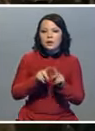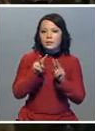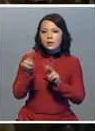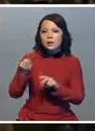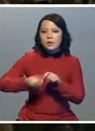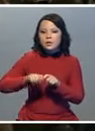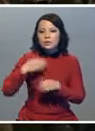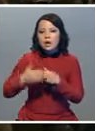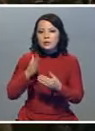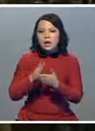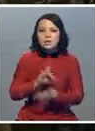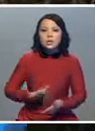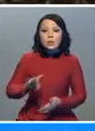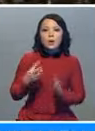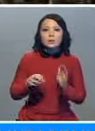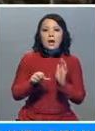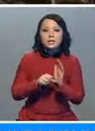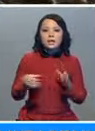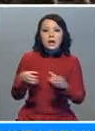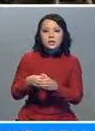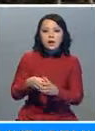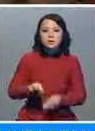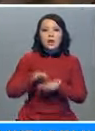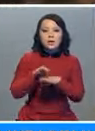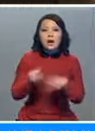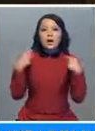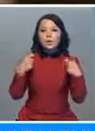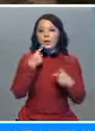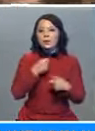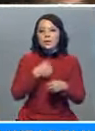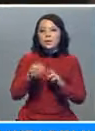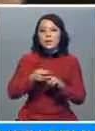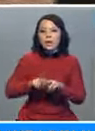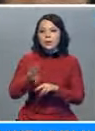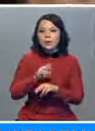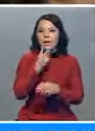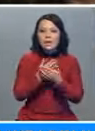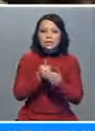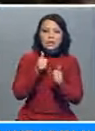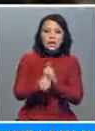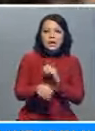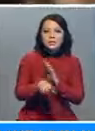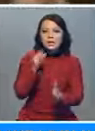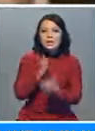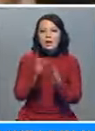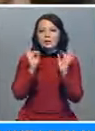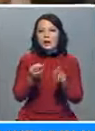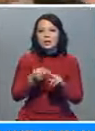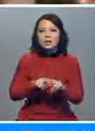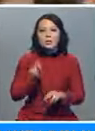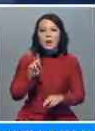қарамағында. Сонымен қатар республикалықтар 36 штатта өткен губернаторлық сайлауда да жақсы нәтиже көрсеткен. Енді демократ президент